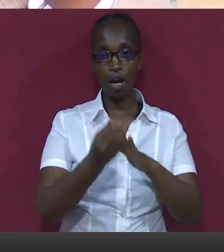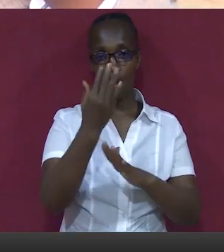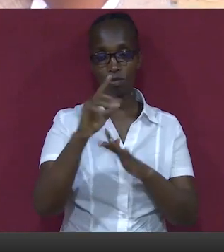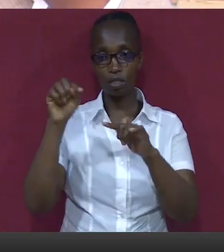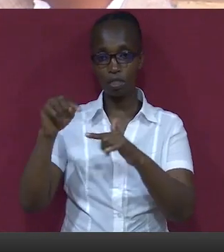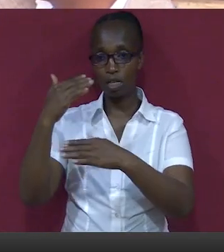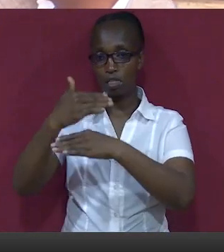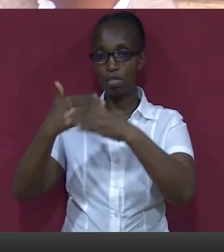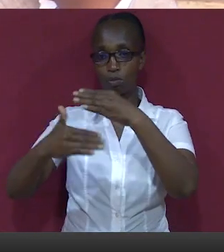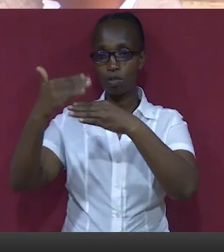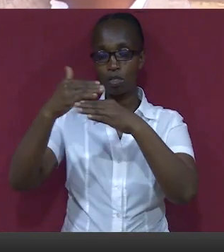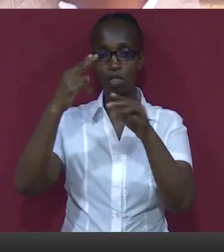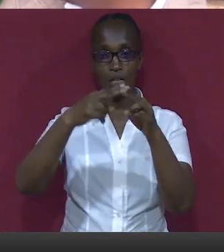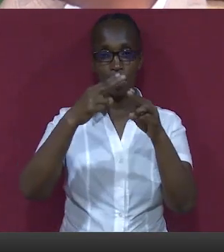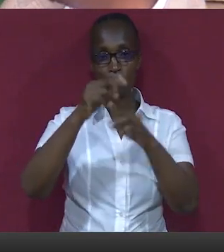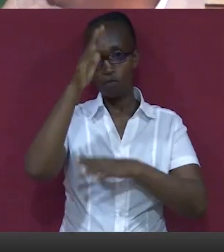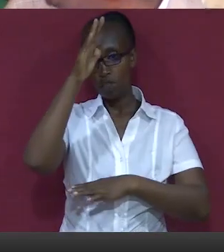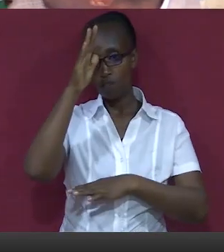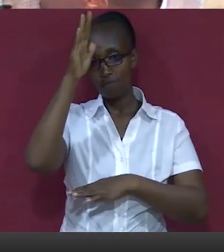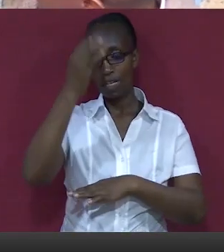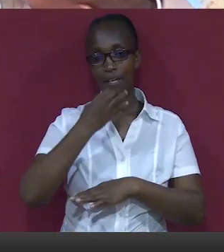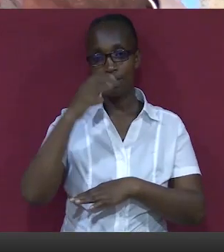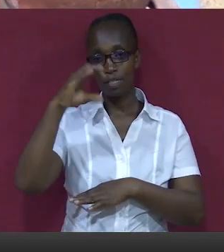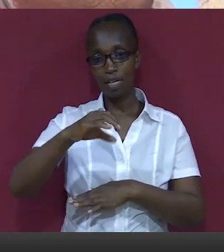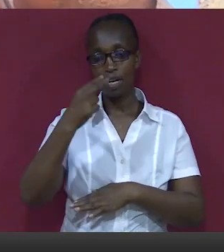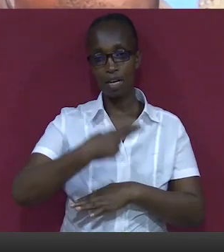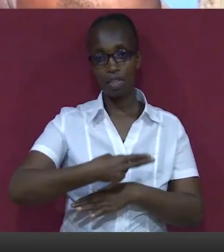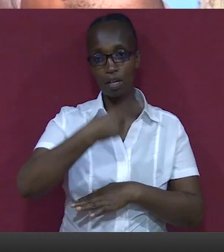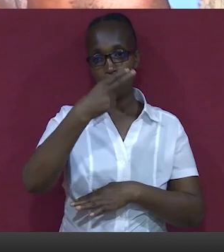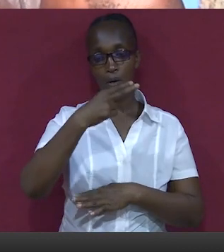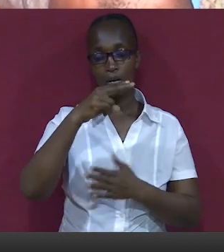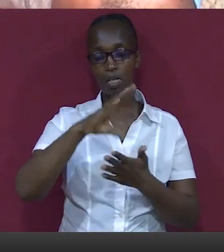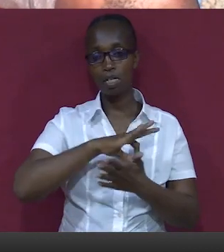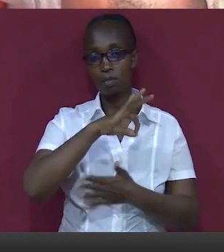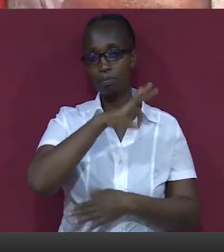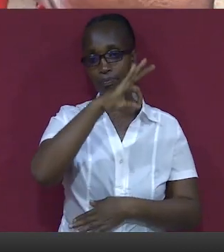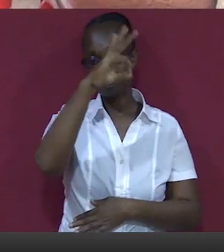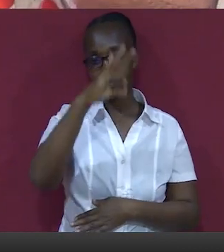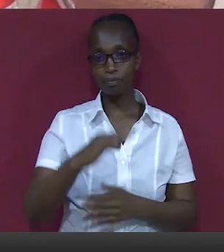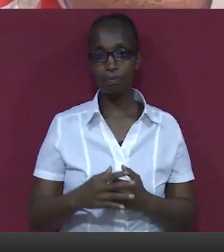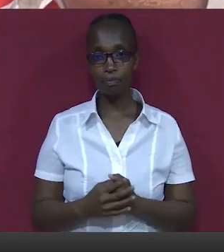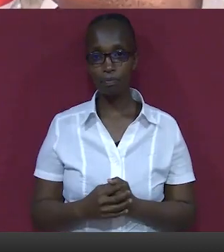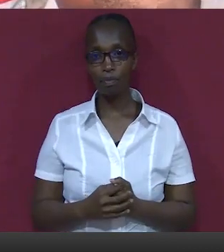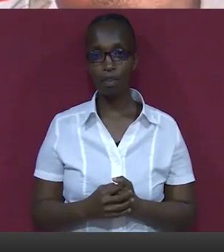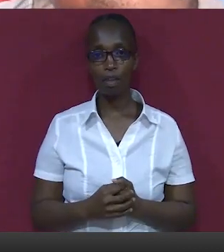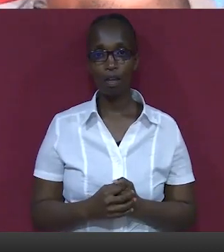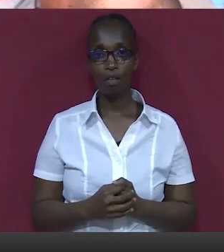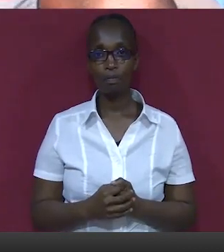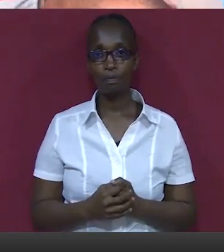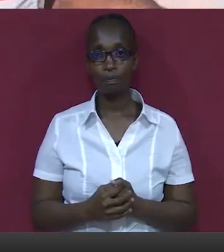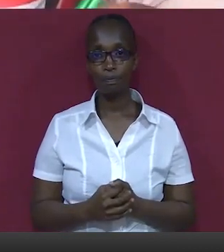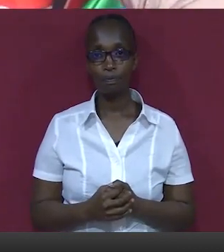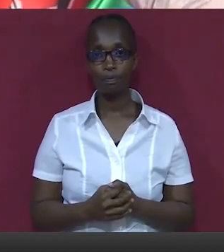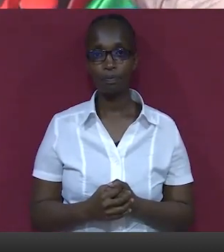tumefungua ili jengo in the name of the Father and of the Son and of the Holy Spirit.